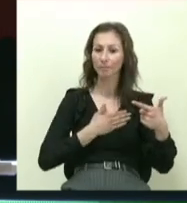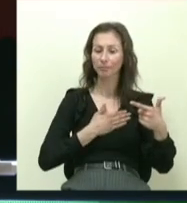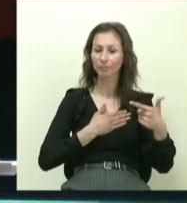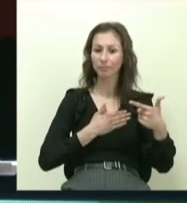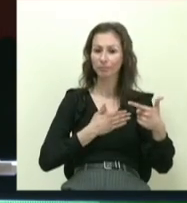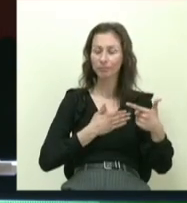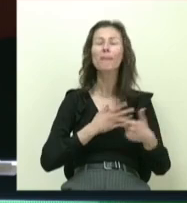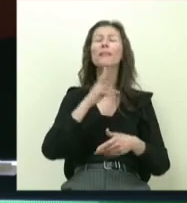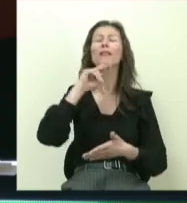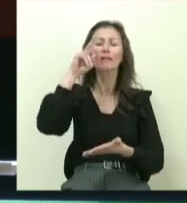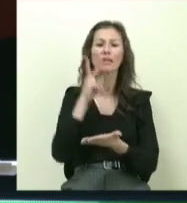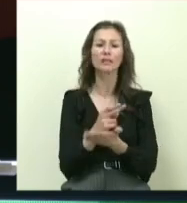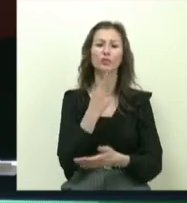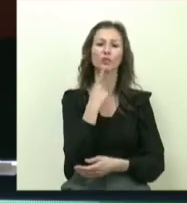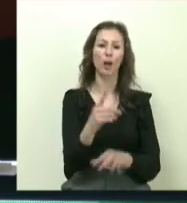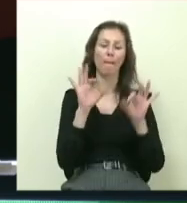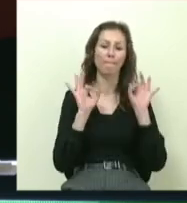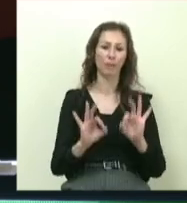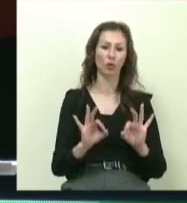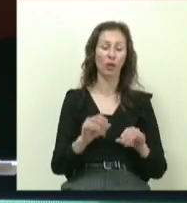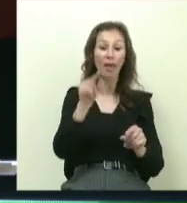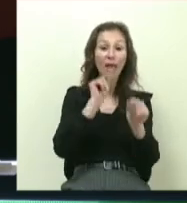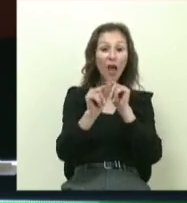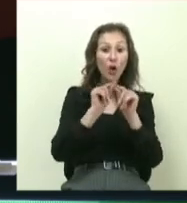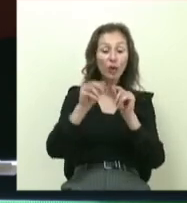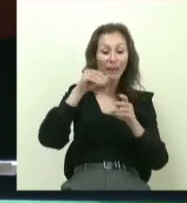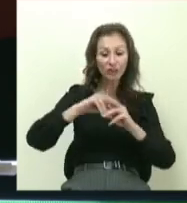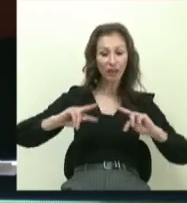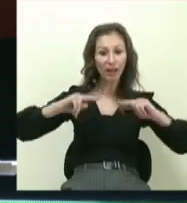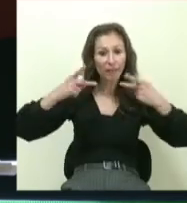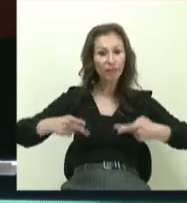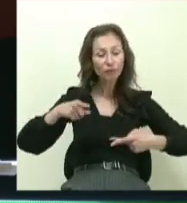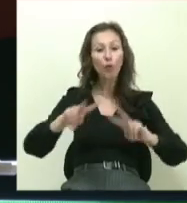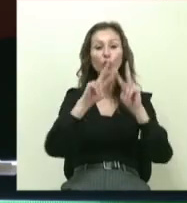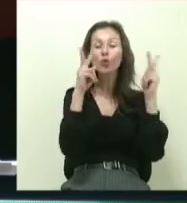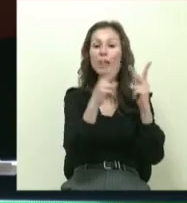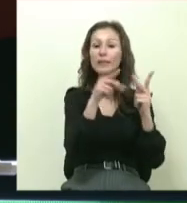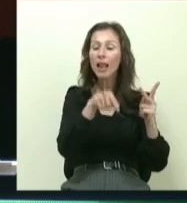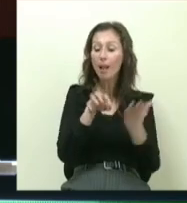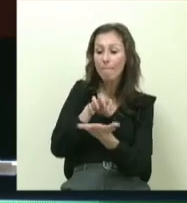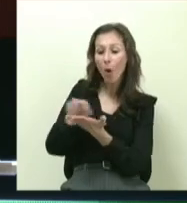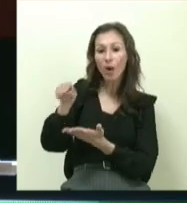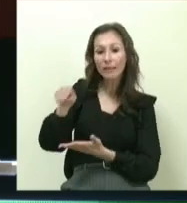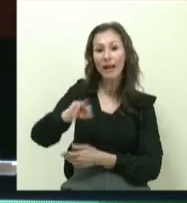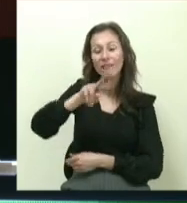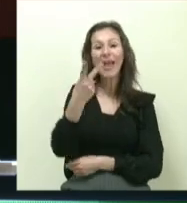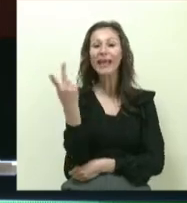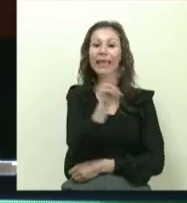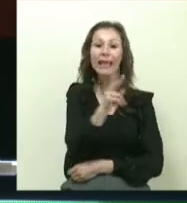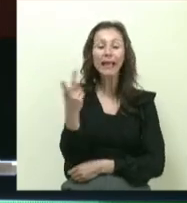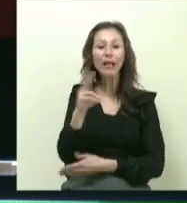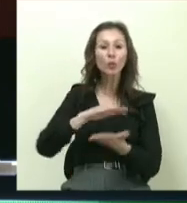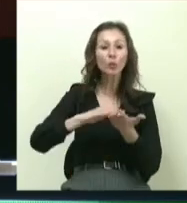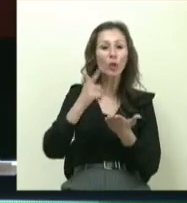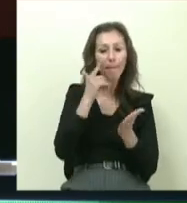bir kere katiyetle söylemek mümkün ekonomik entegrasyon küreselden bölgesele veya ikili düzeye